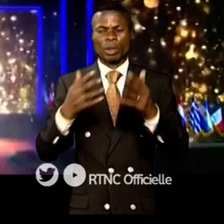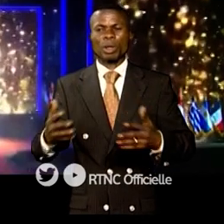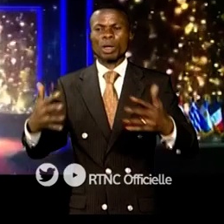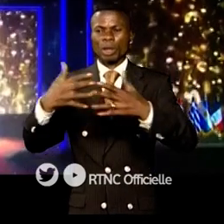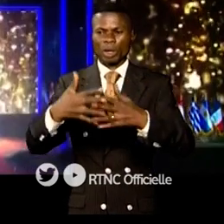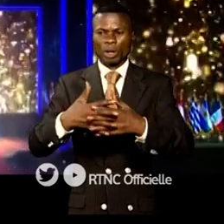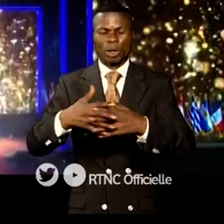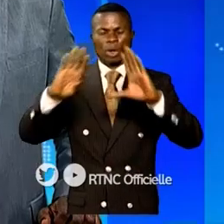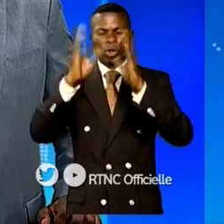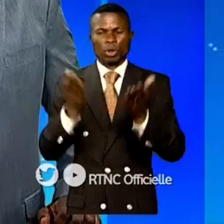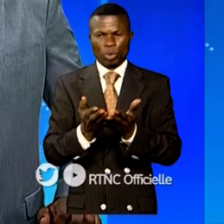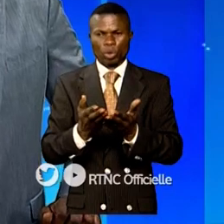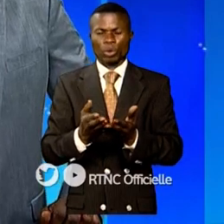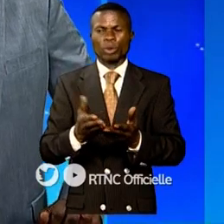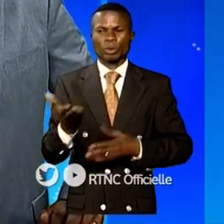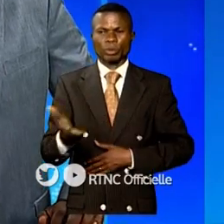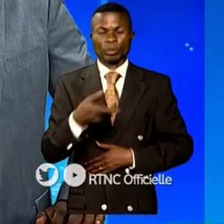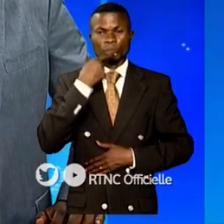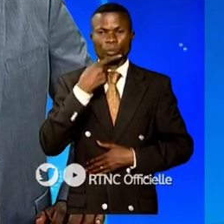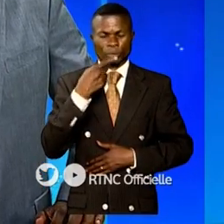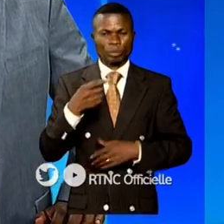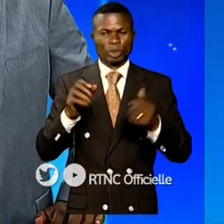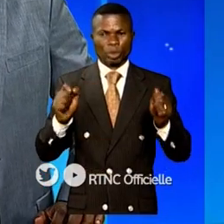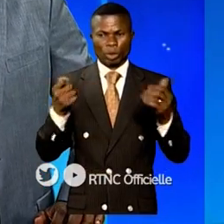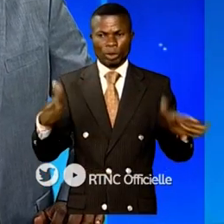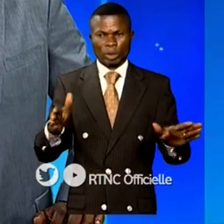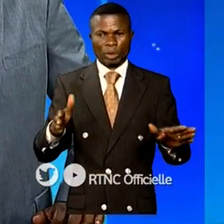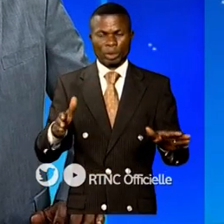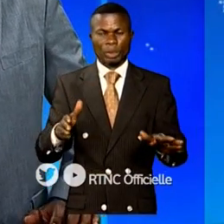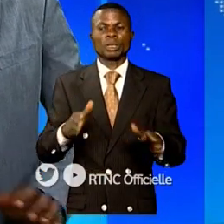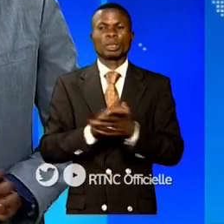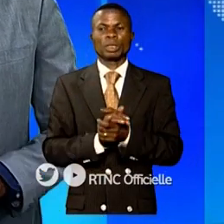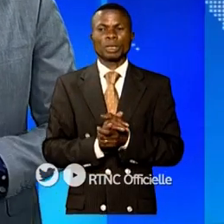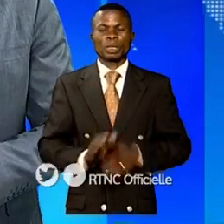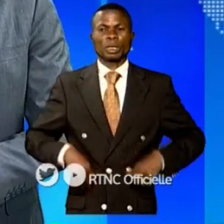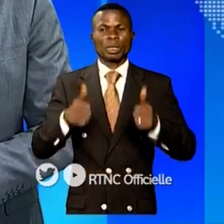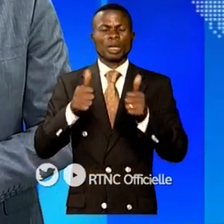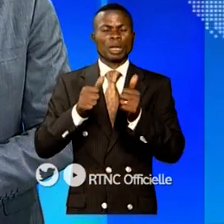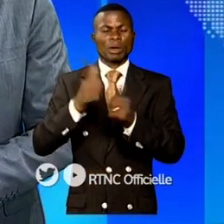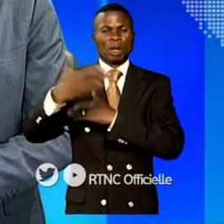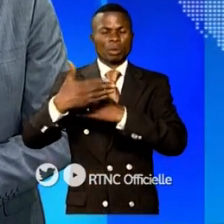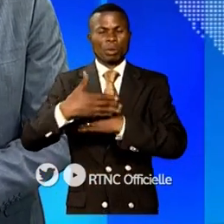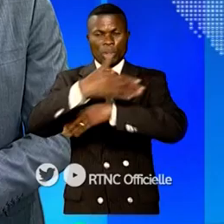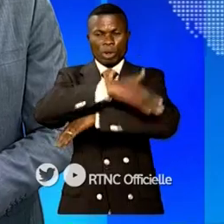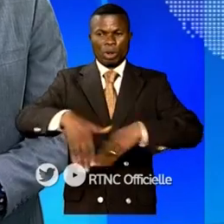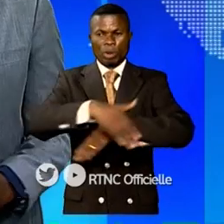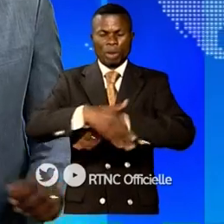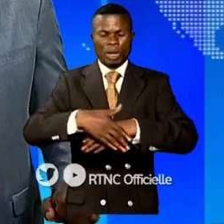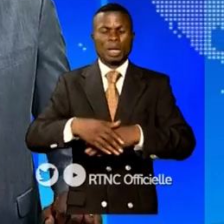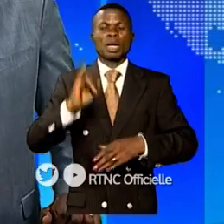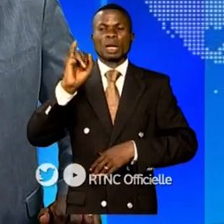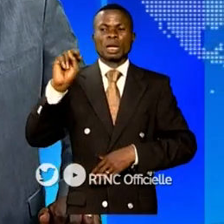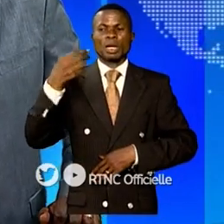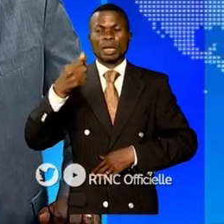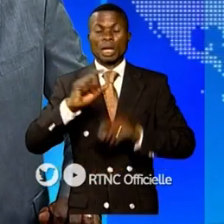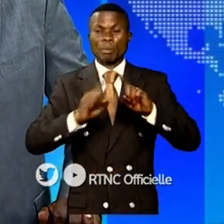entre les communautés. Terminons ce journal par ces paradoxes. Ils vivent non loin du barrage d'Inga, mais ils